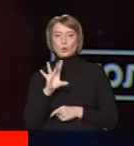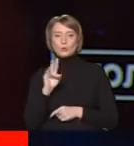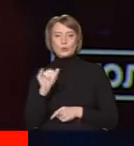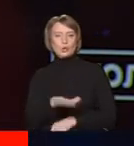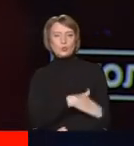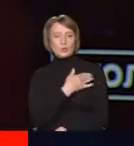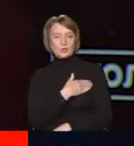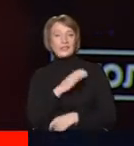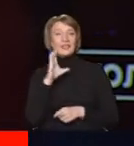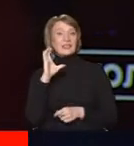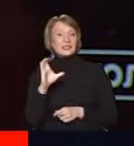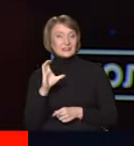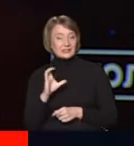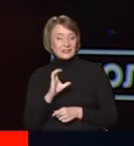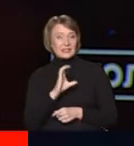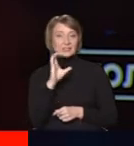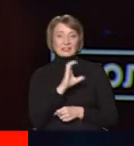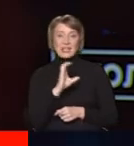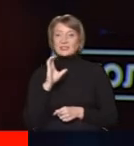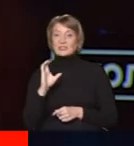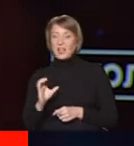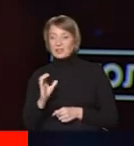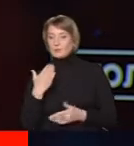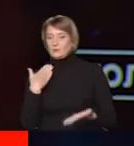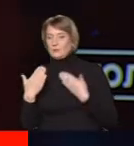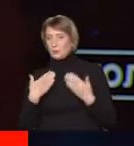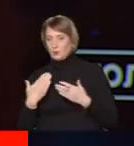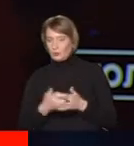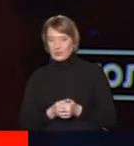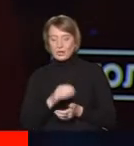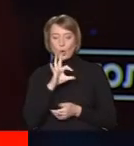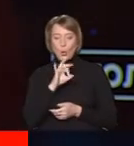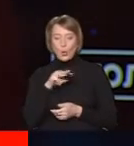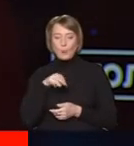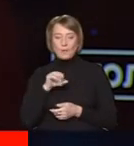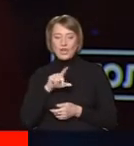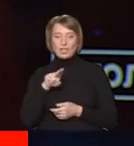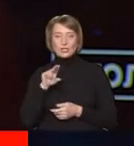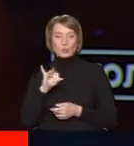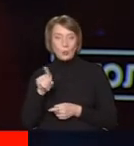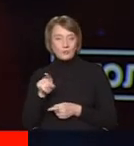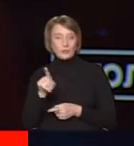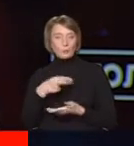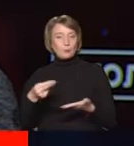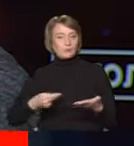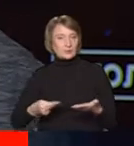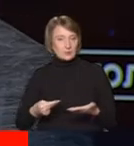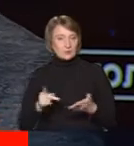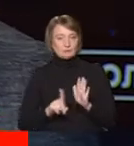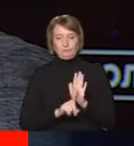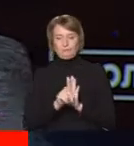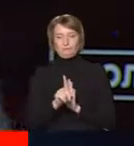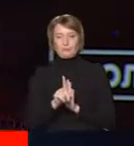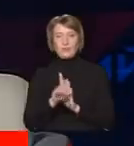З Сан Санечем Мельченко особисто спілкувався, саме він підписував дозвіл на збудову Протасового Яру. Дійшло все, ну